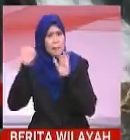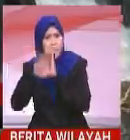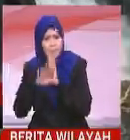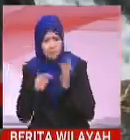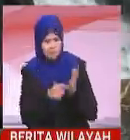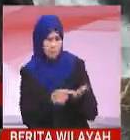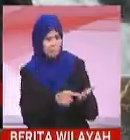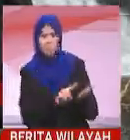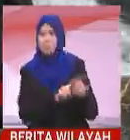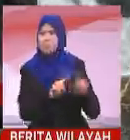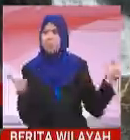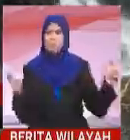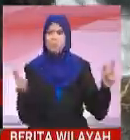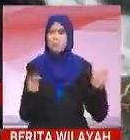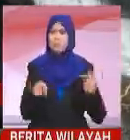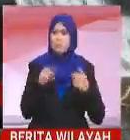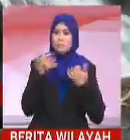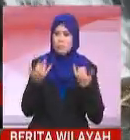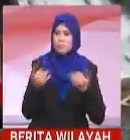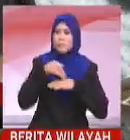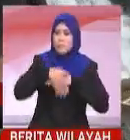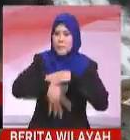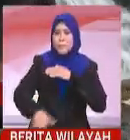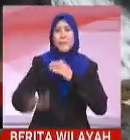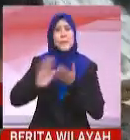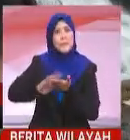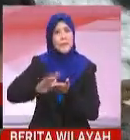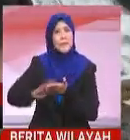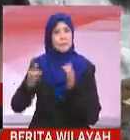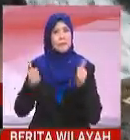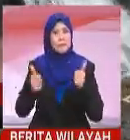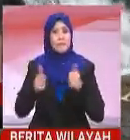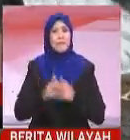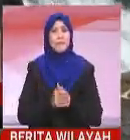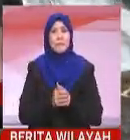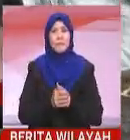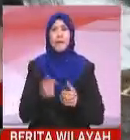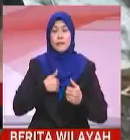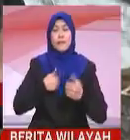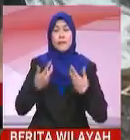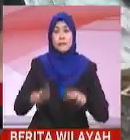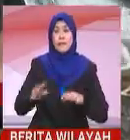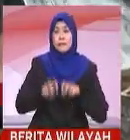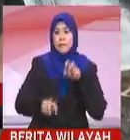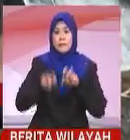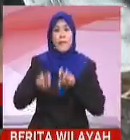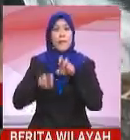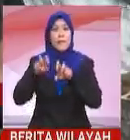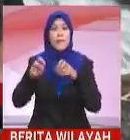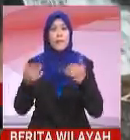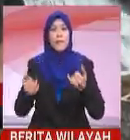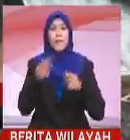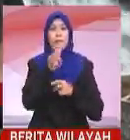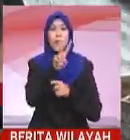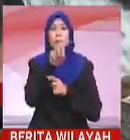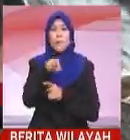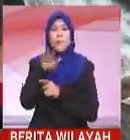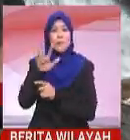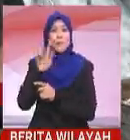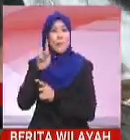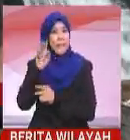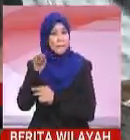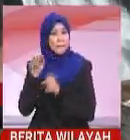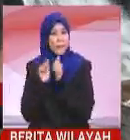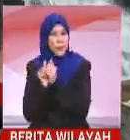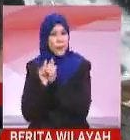dengan aktiviti pengkuarian. Saya selepas mendaki sekira-kira sepanjang 2.5 km